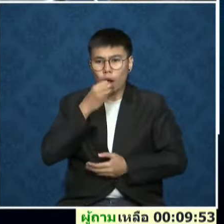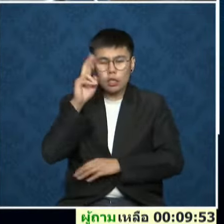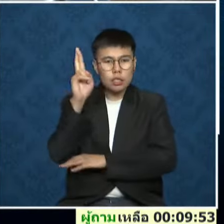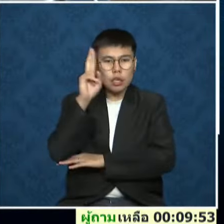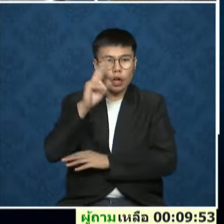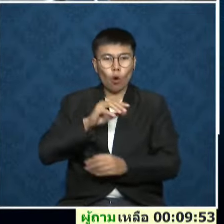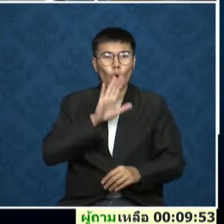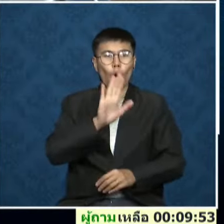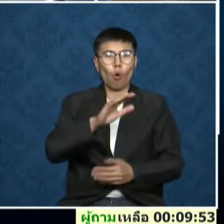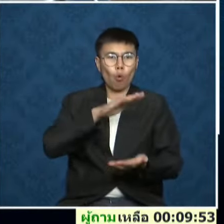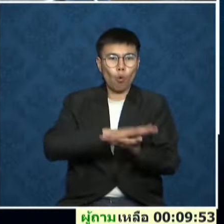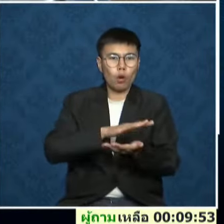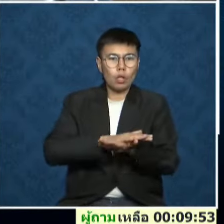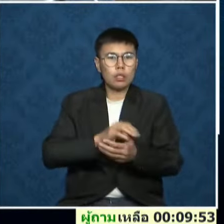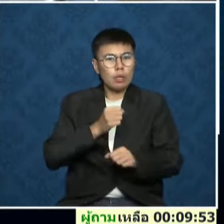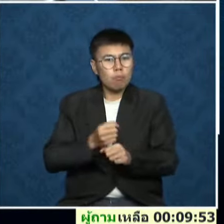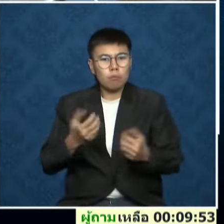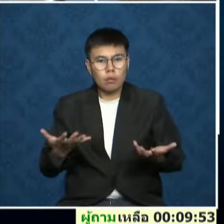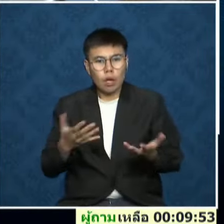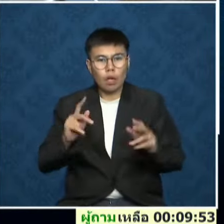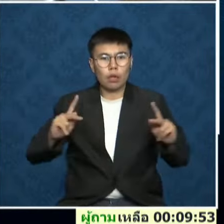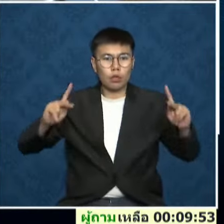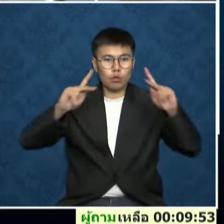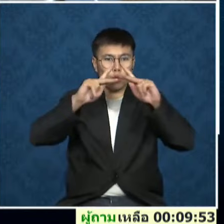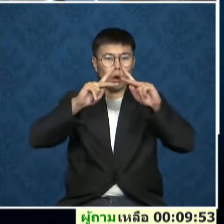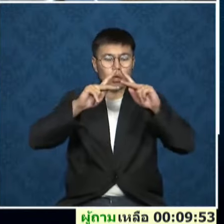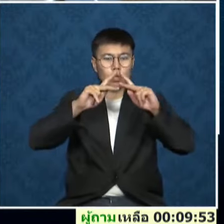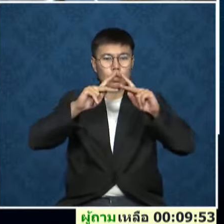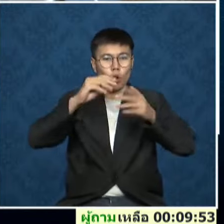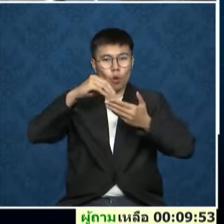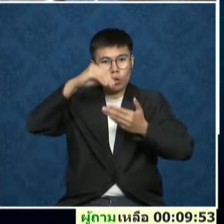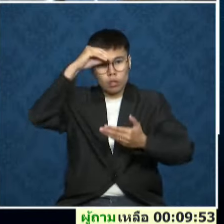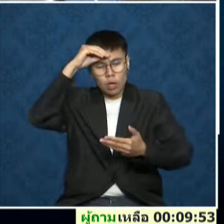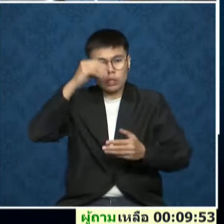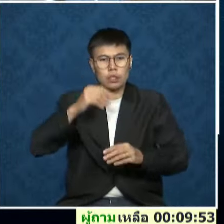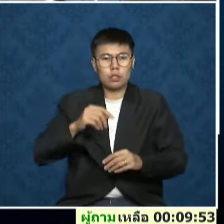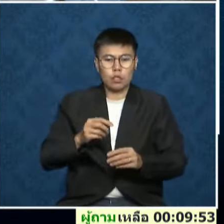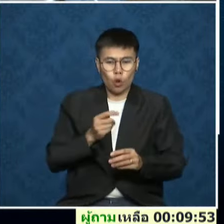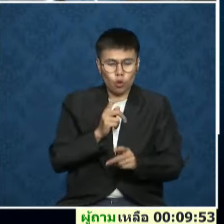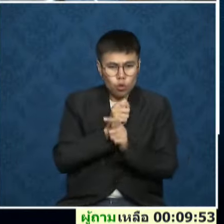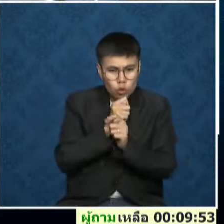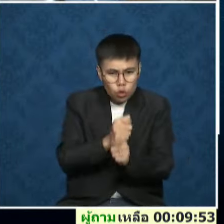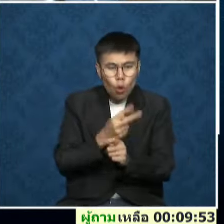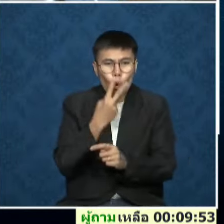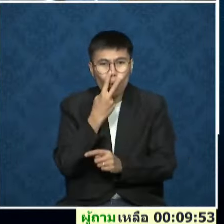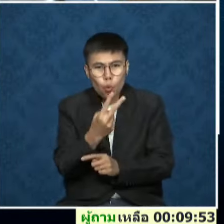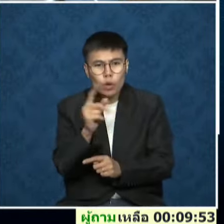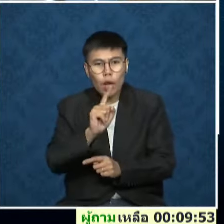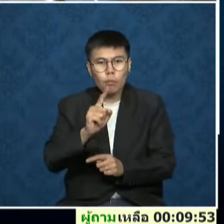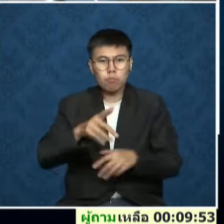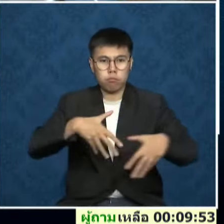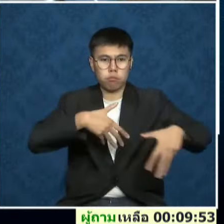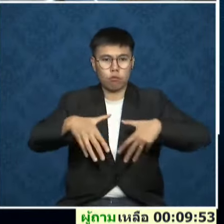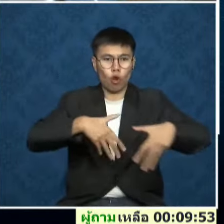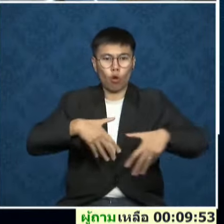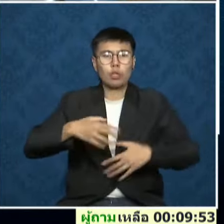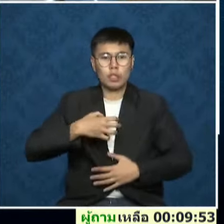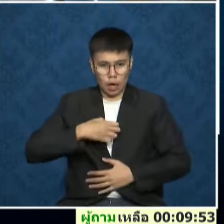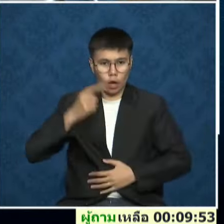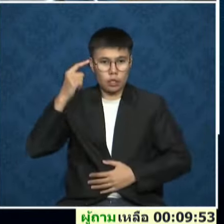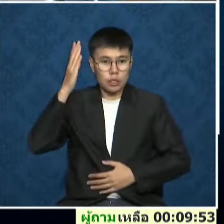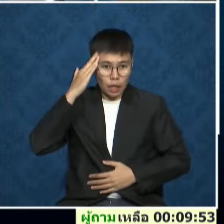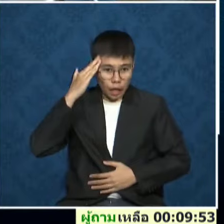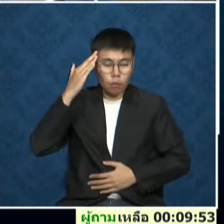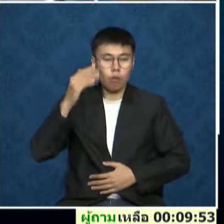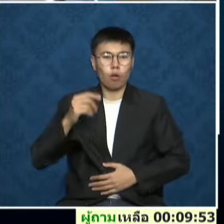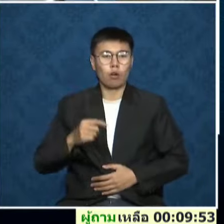ไงจะให้ทางกระทรวงได้ติดตามแก้ไขอย่างไรพี่น้องประชาชนอยากจะรู้ครับฟังท่านบร